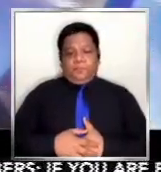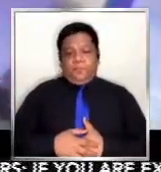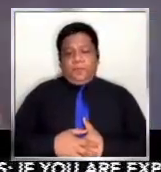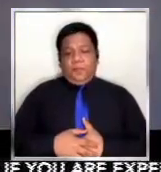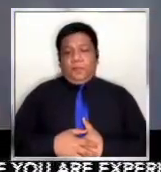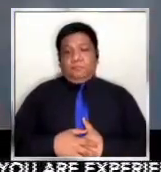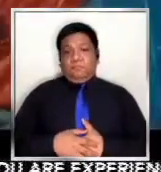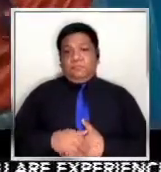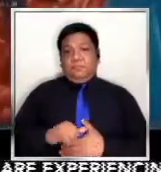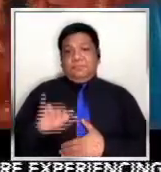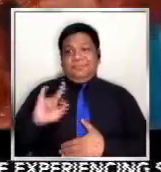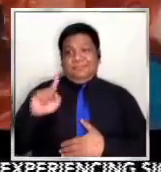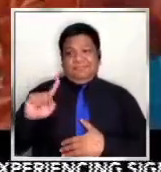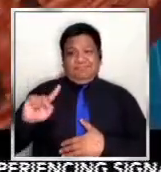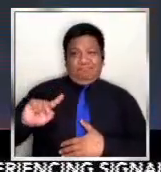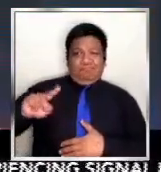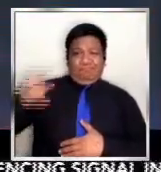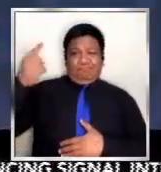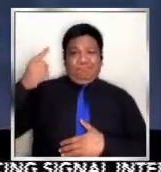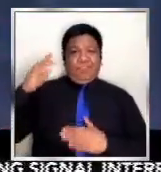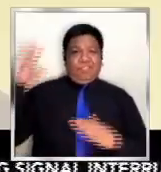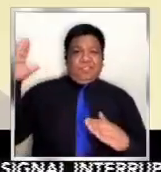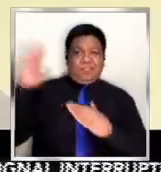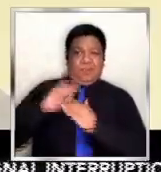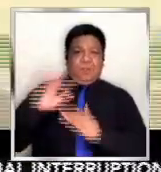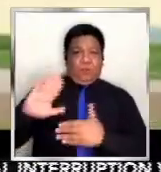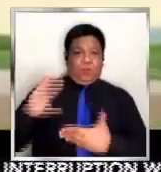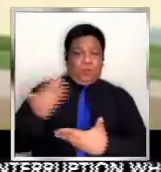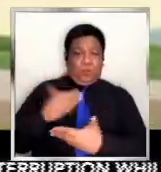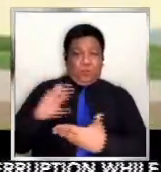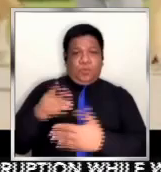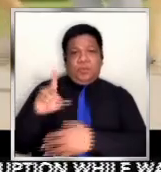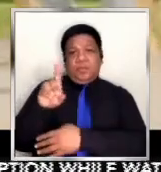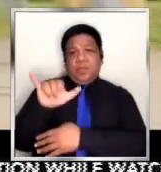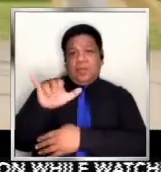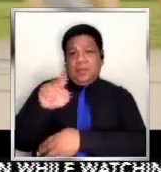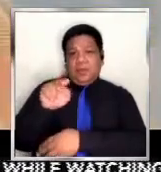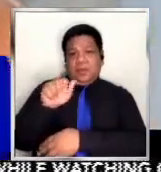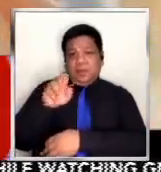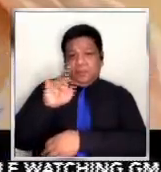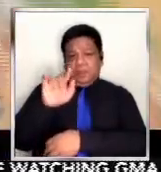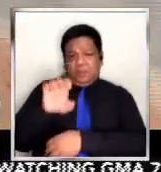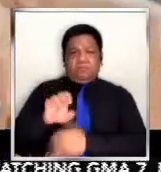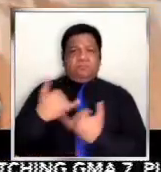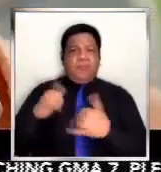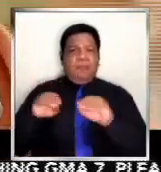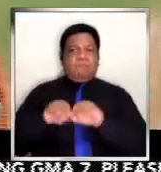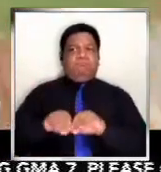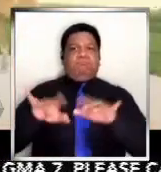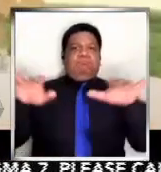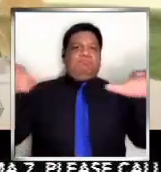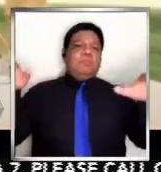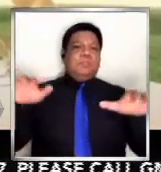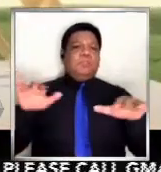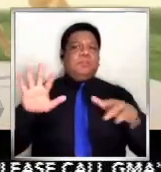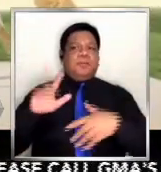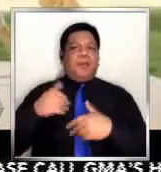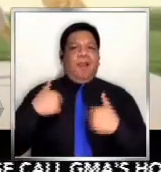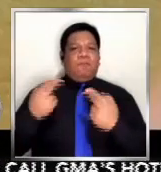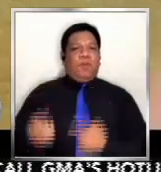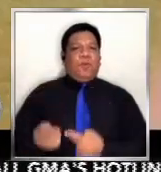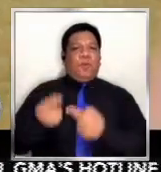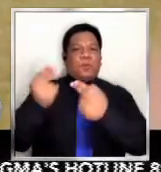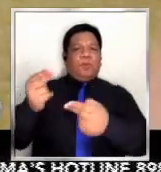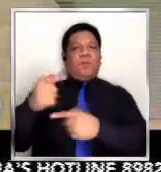Billboard Hot 100 chart-topper hit din ng BTS sa Dynamite, pasabog pa rin. Matapos manominate sa prestigious Grammy